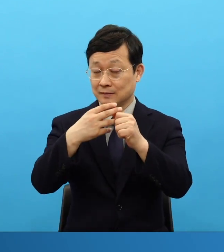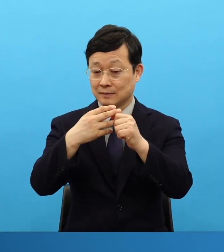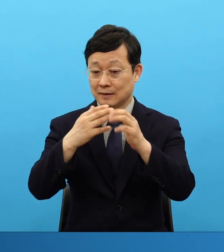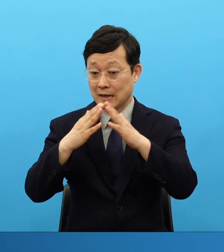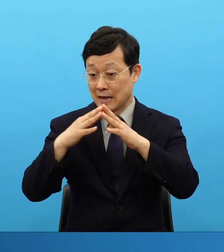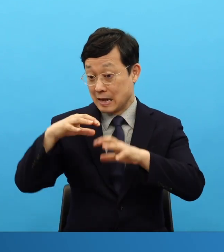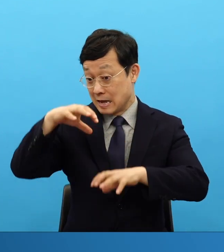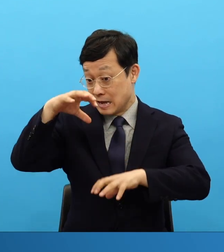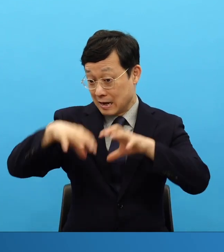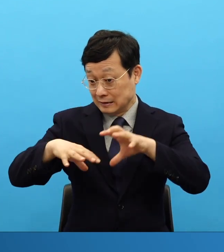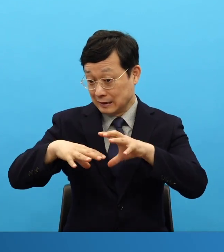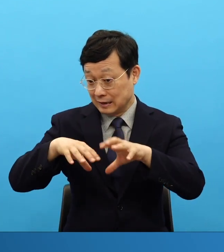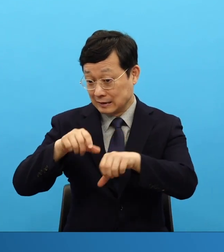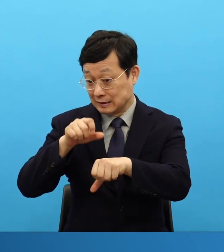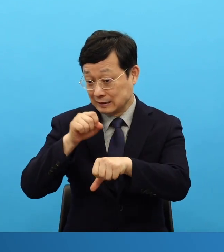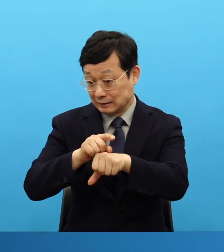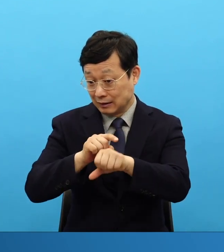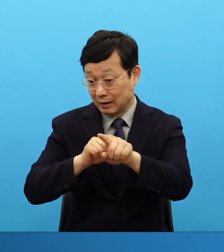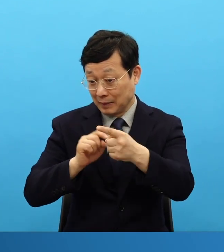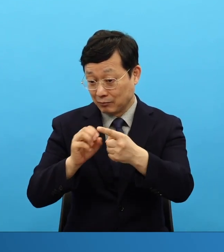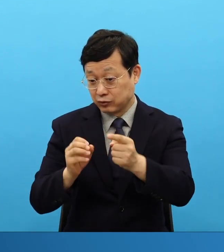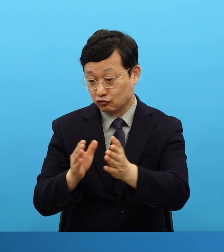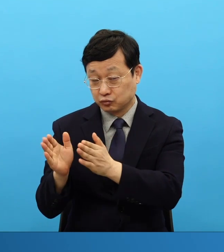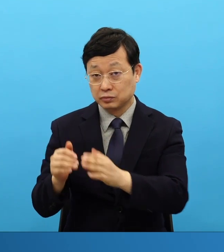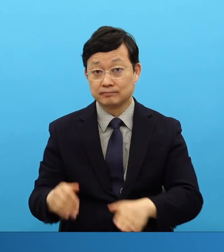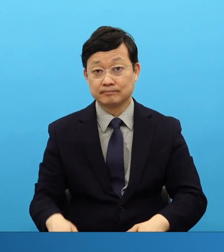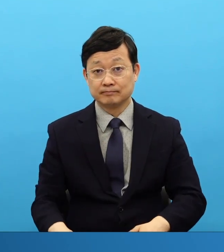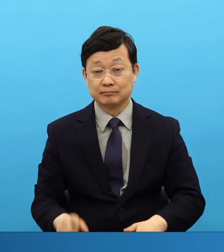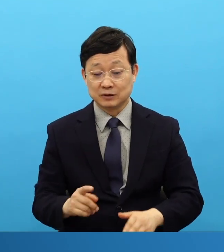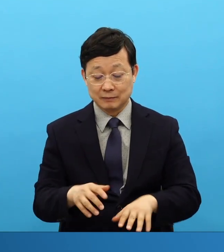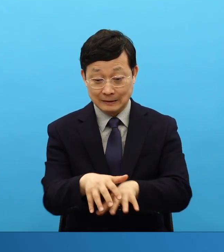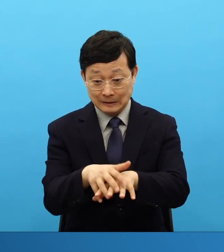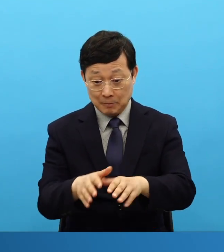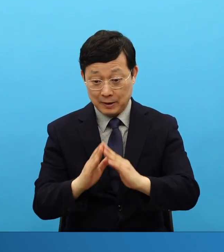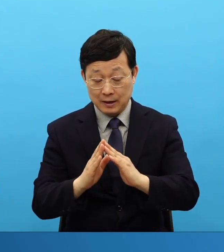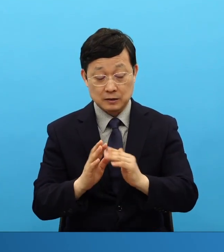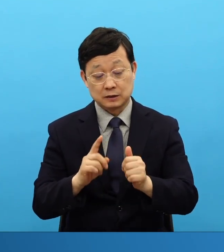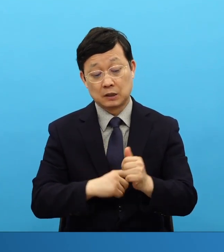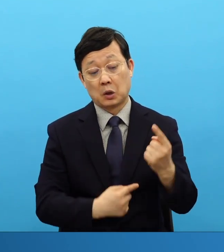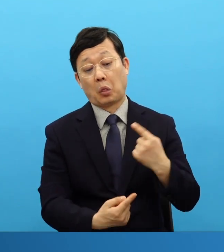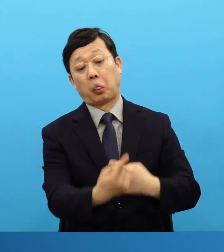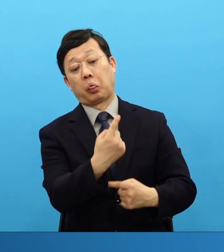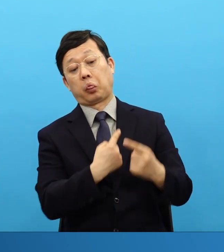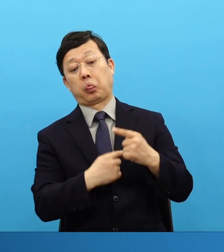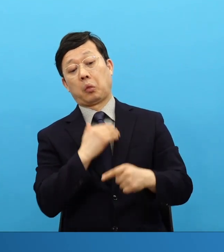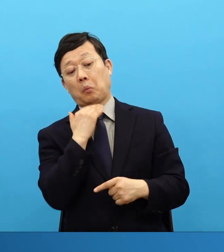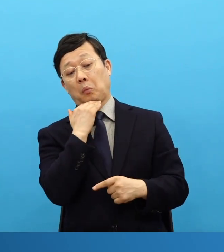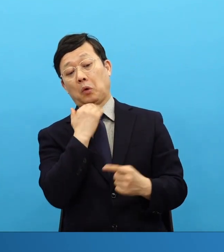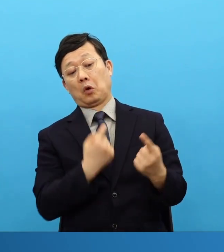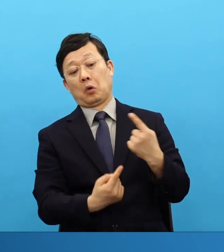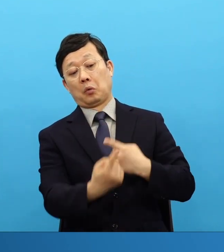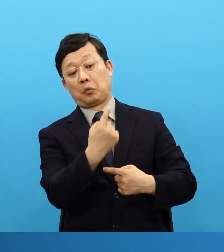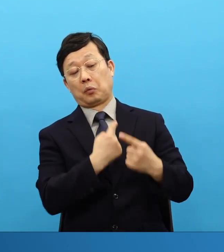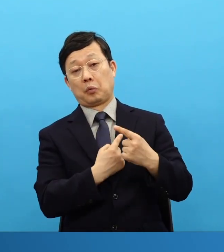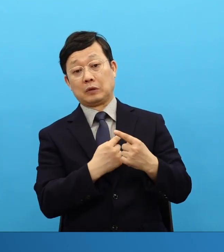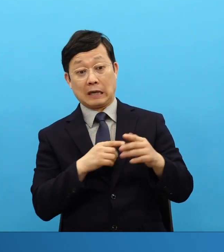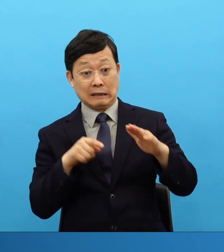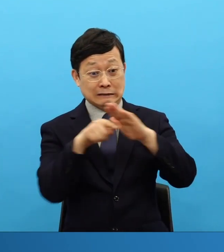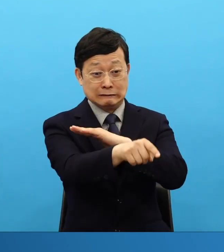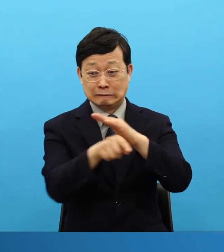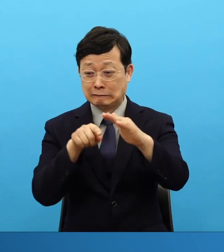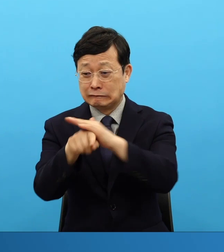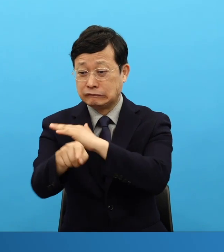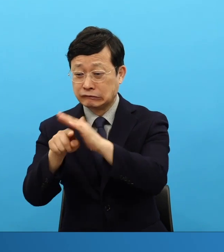현장성 100%입니다. Then you also have to have 100% 찾아오도록 만들어. So that people can come to you. 그렇죠? 찾아가지 마란 말이